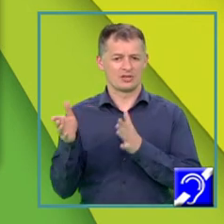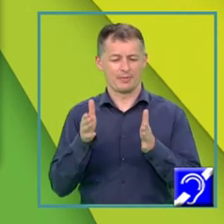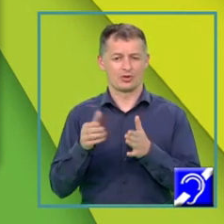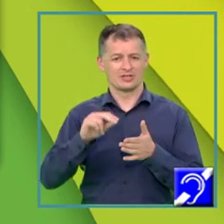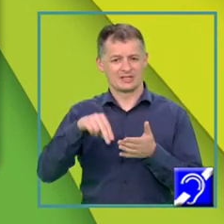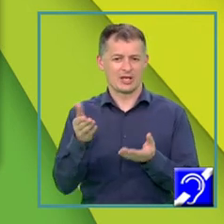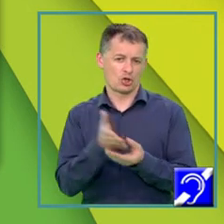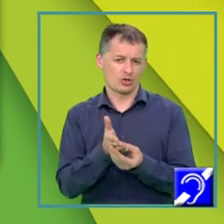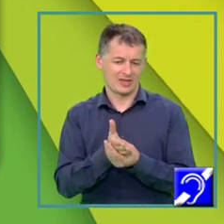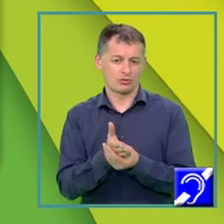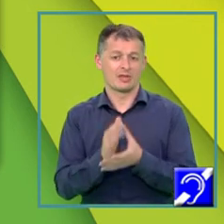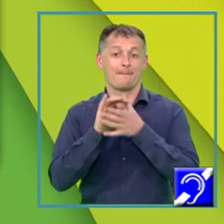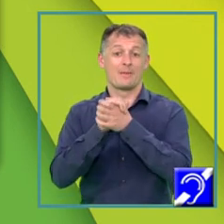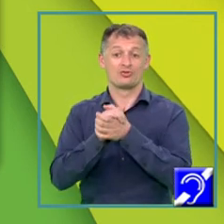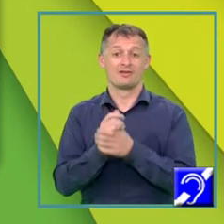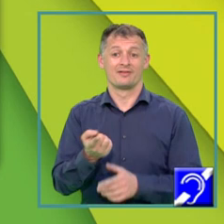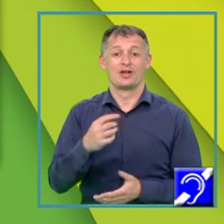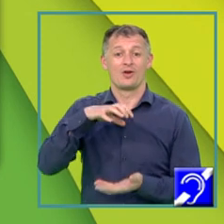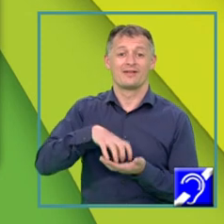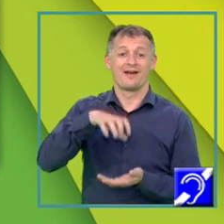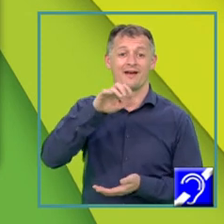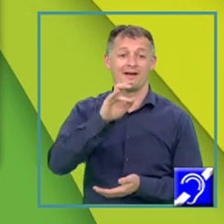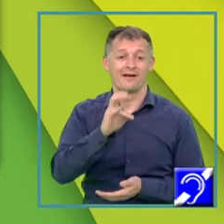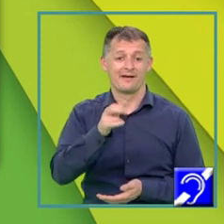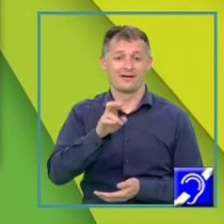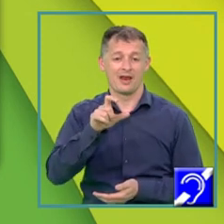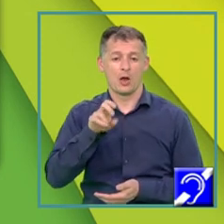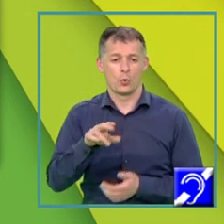semnarea tratatului de pace de la Hârlău din anul